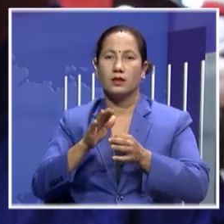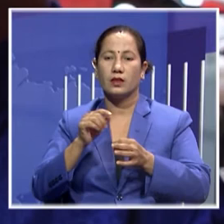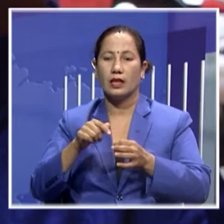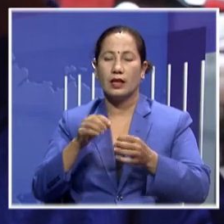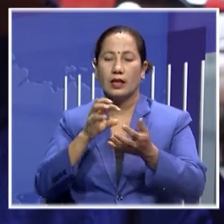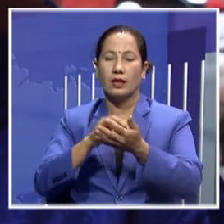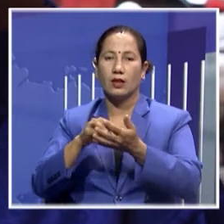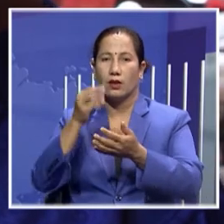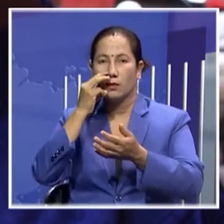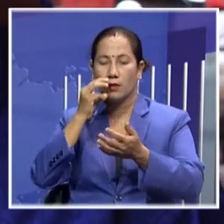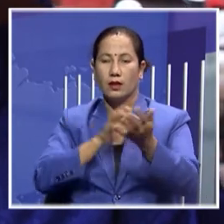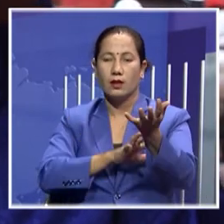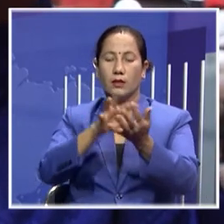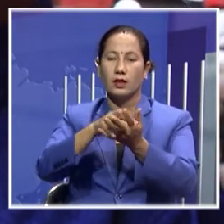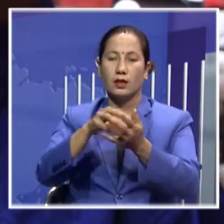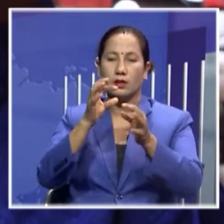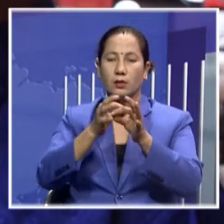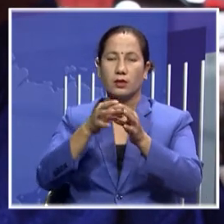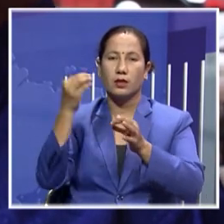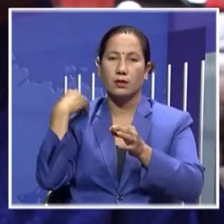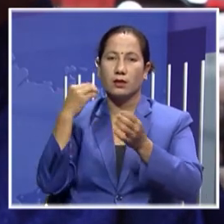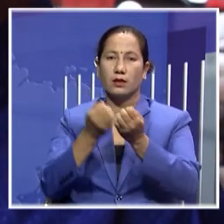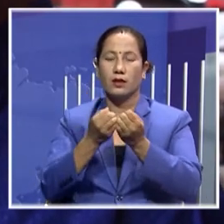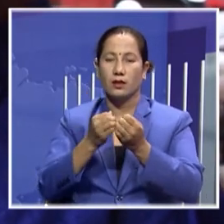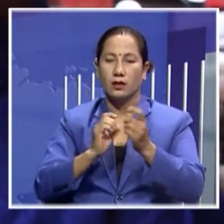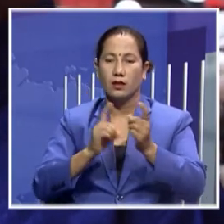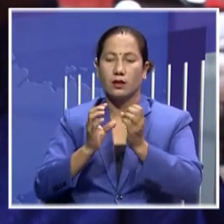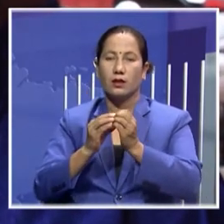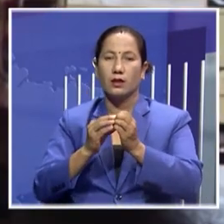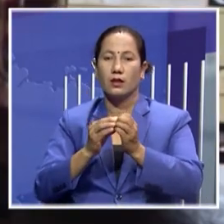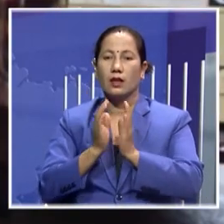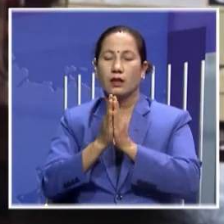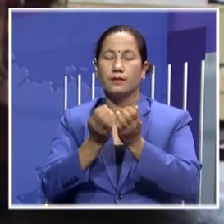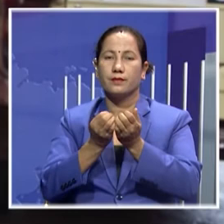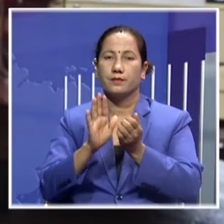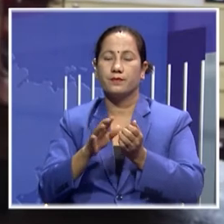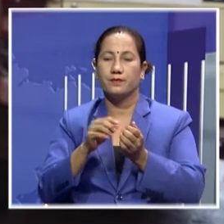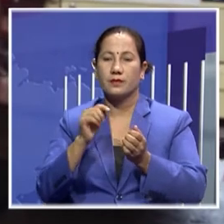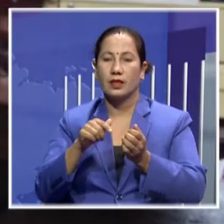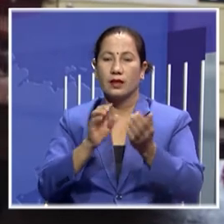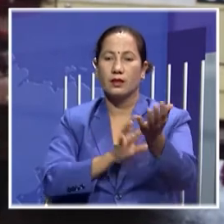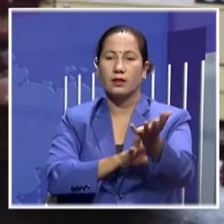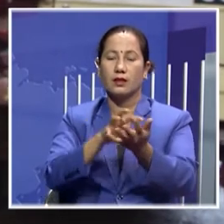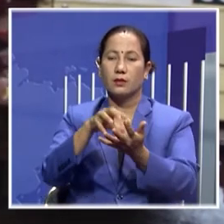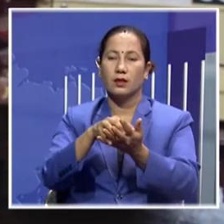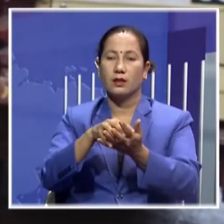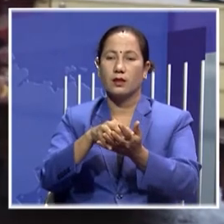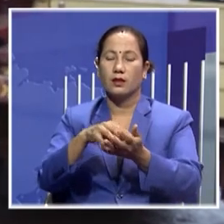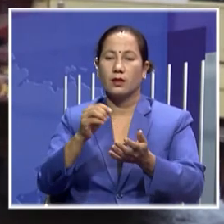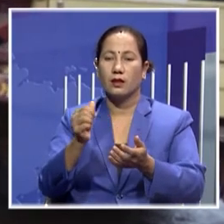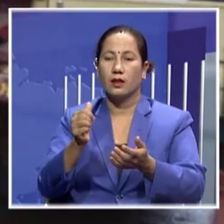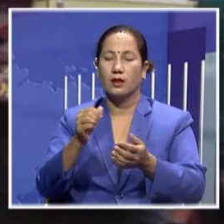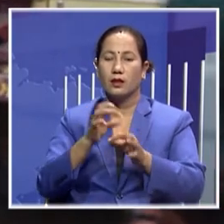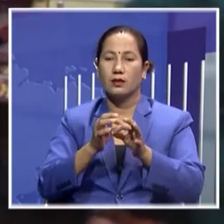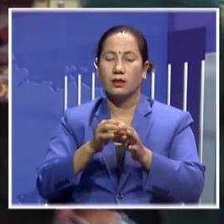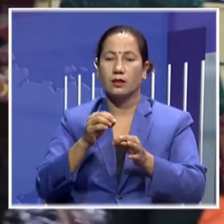ठाउँ ठाउँमा पार्किङ व्यवस्थापन गर्न यो नगर प्रशासनलाई आग्रह गर्दछु। यो पार्किङ अव्यवस्थितले भइरहेको छ तान्जिनमा,